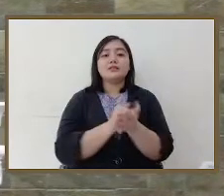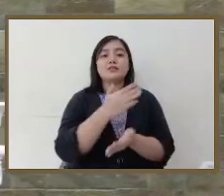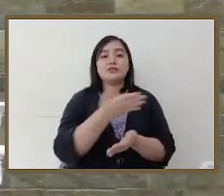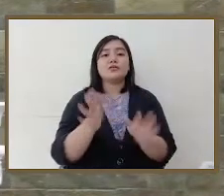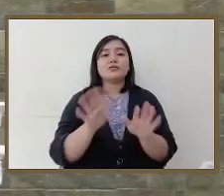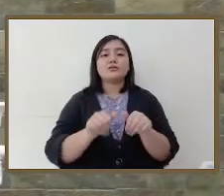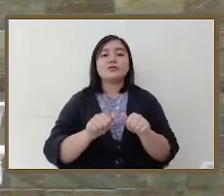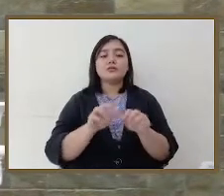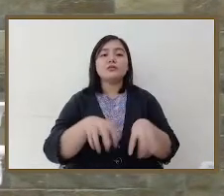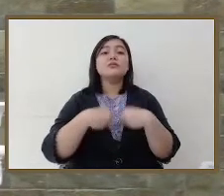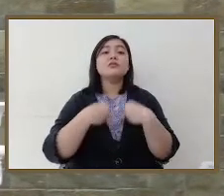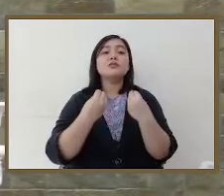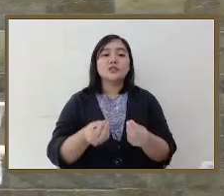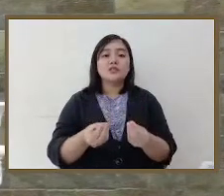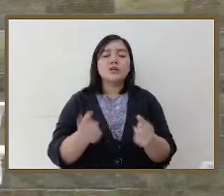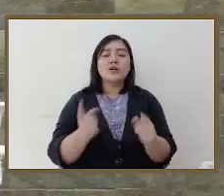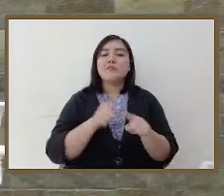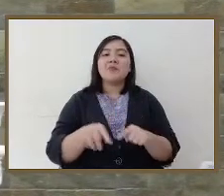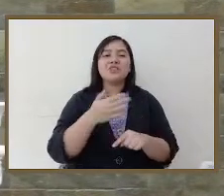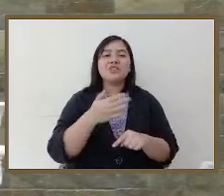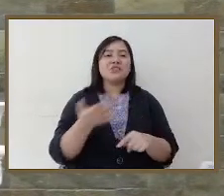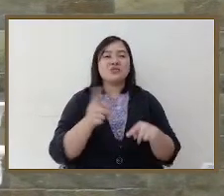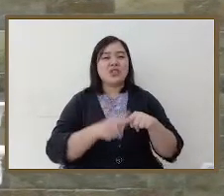ay hindi mo kayang ibigay.